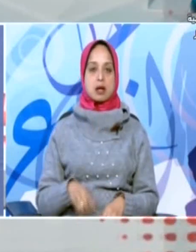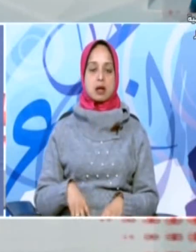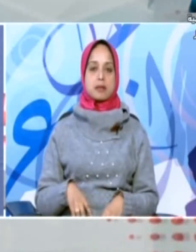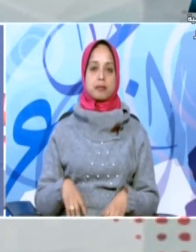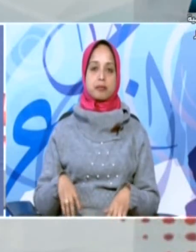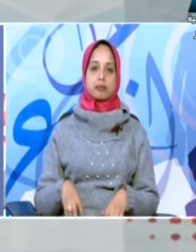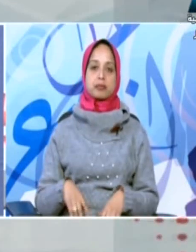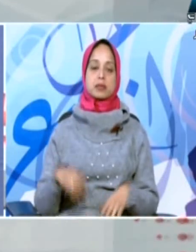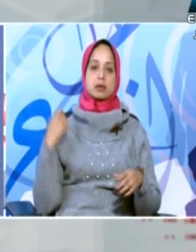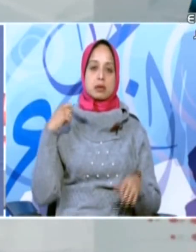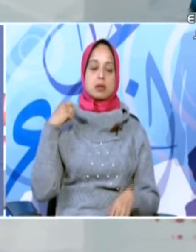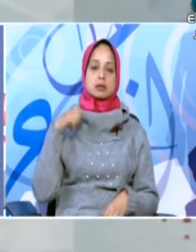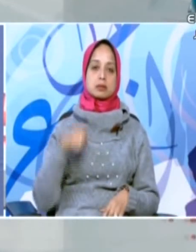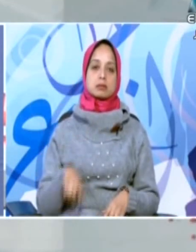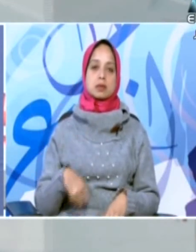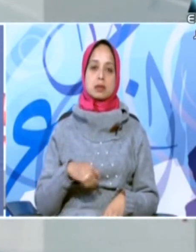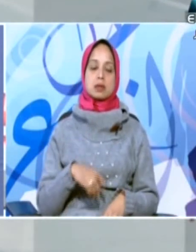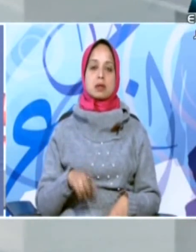نسيم الاستقالة.